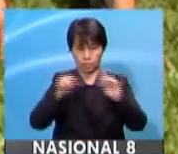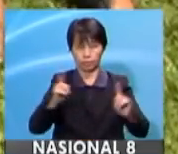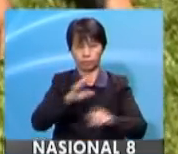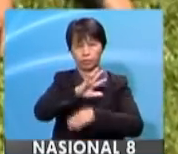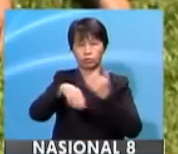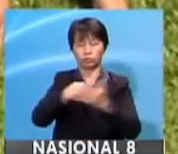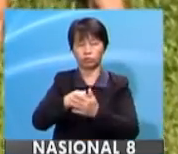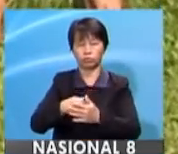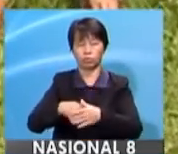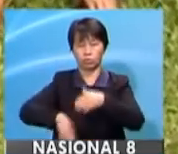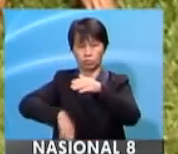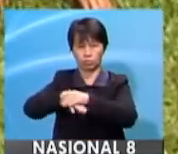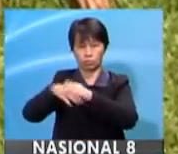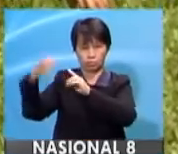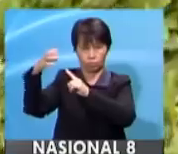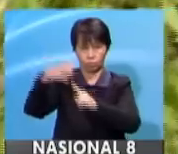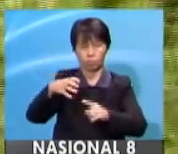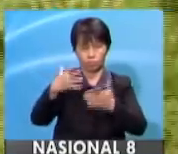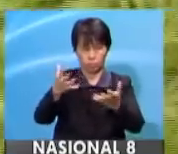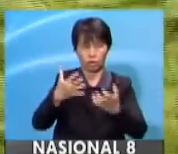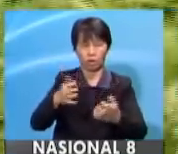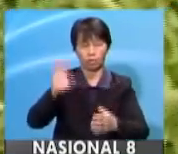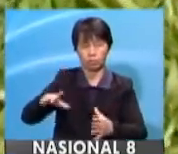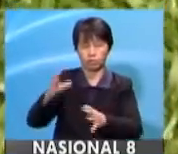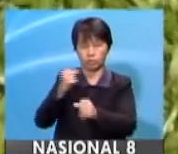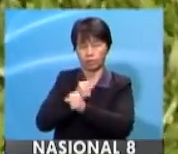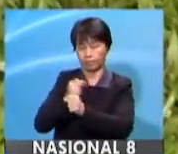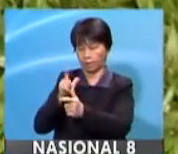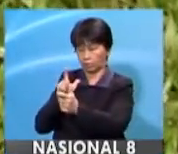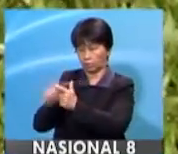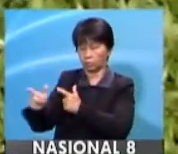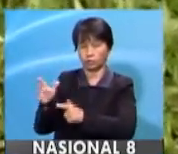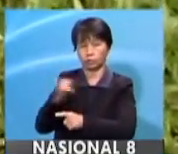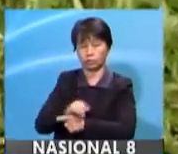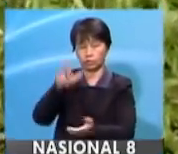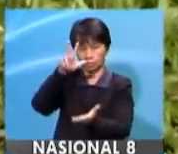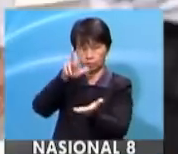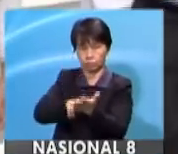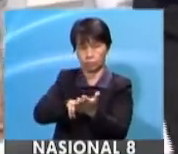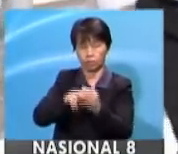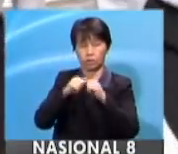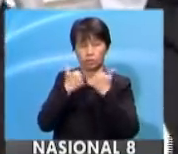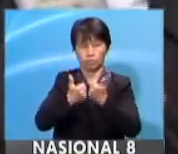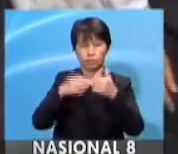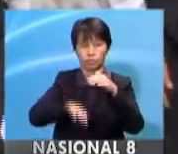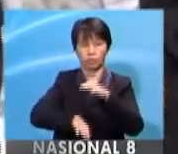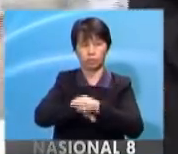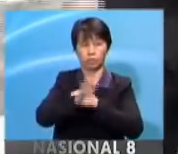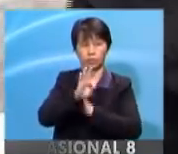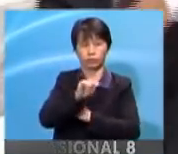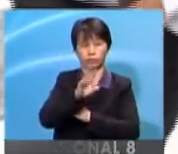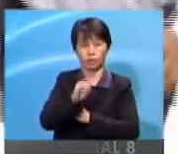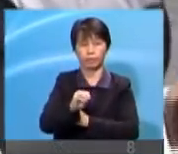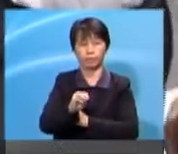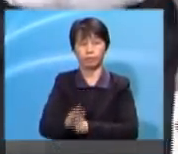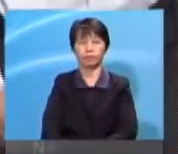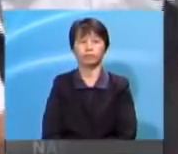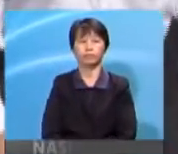kesemua perlawanan bola sepak yang ingin dilangsungkan perlu mendapat kelulusan dan pengesahan daripada pihak persatuan bol sepak Malaysia